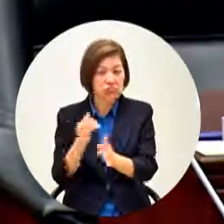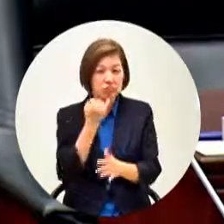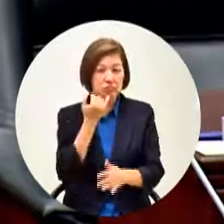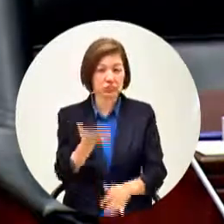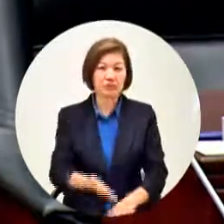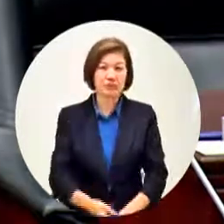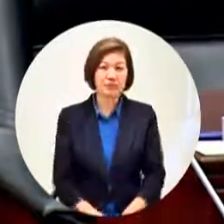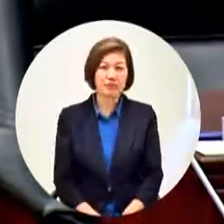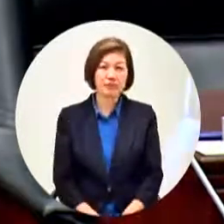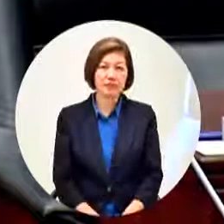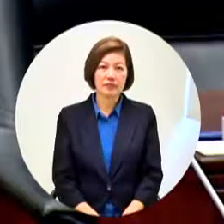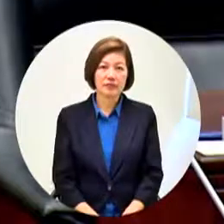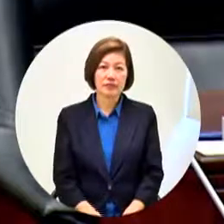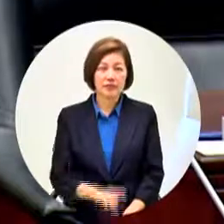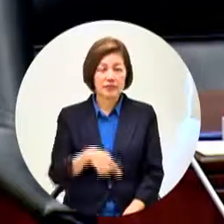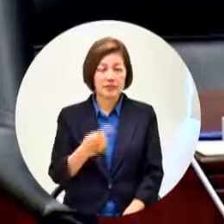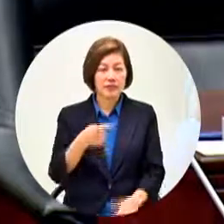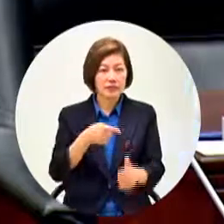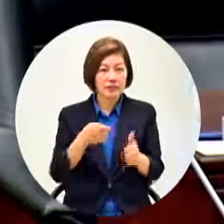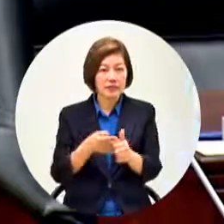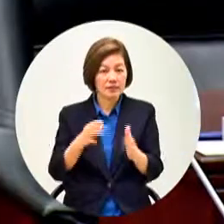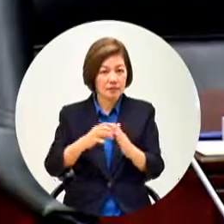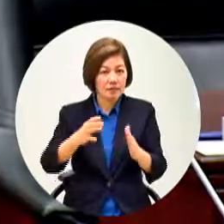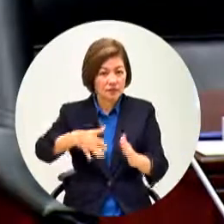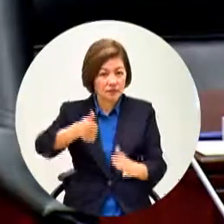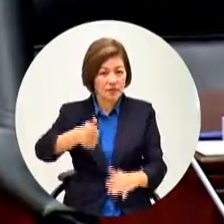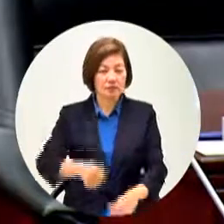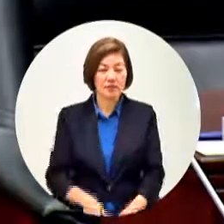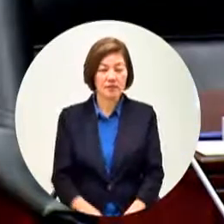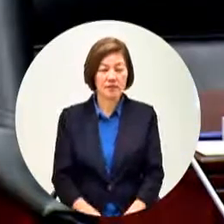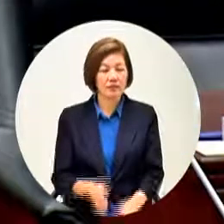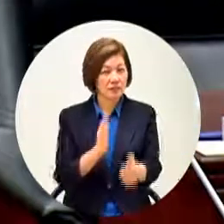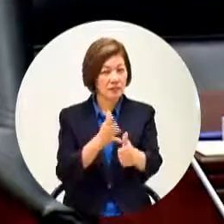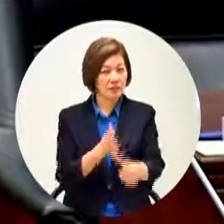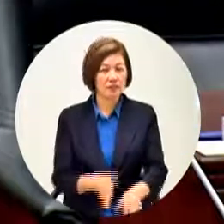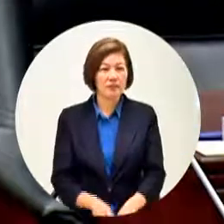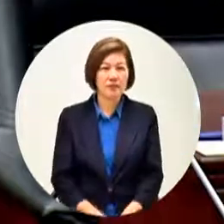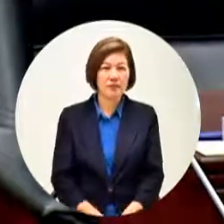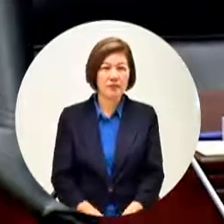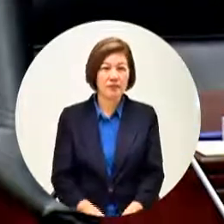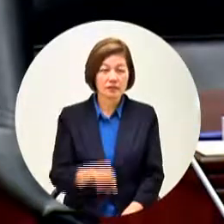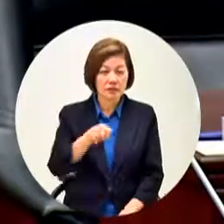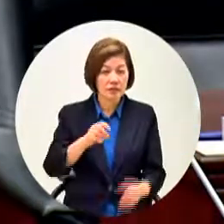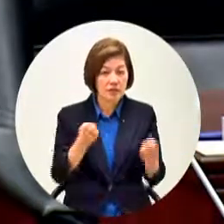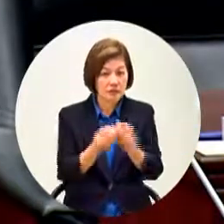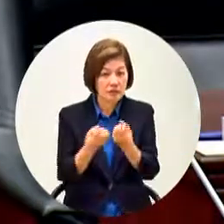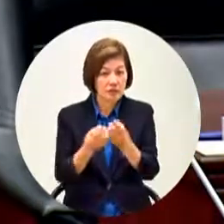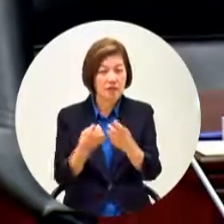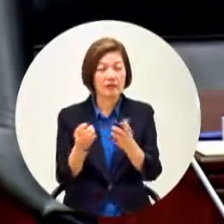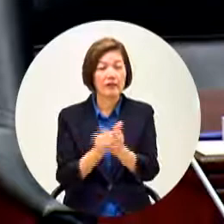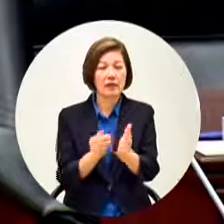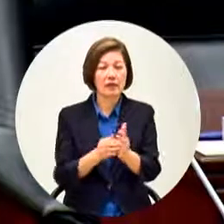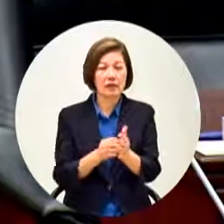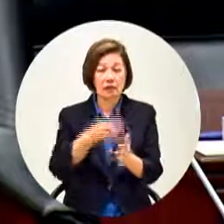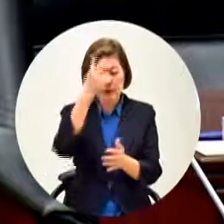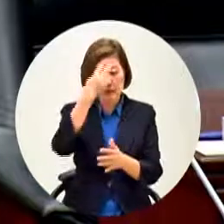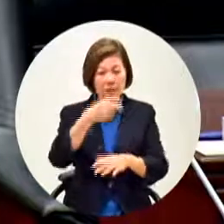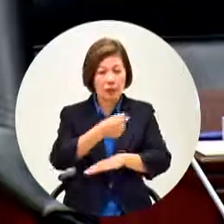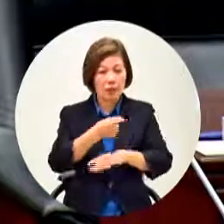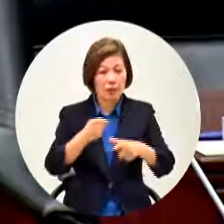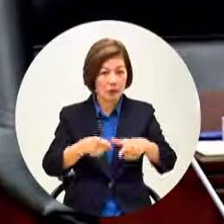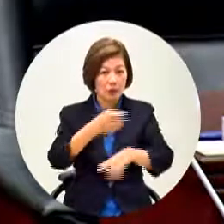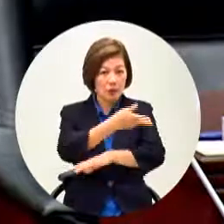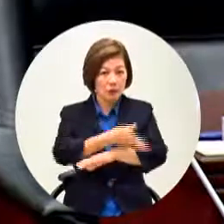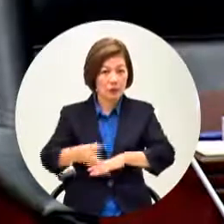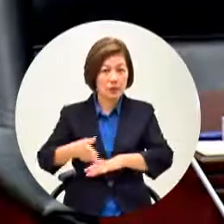长哦，就是这个情形发生了，伊迄、那个按这个做公证哦，他